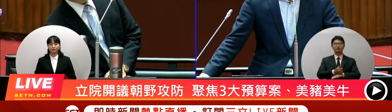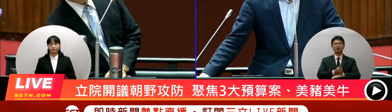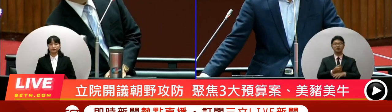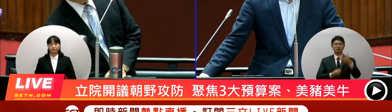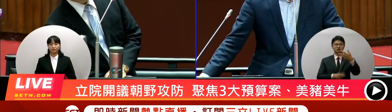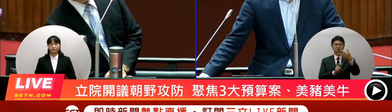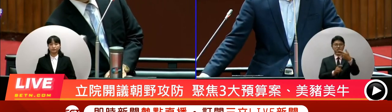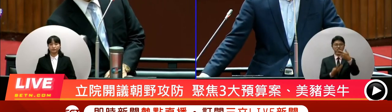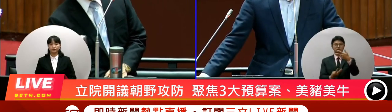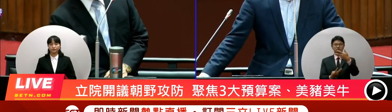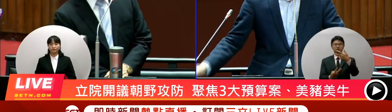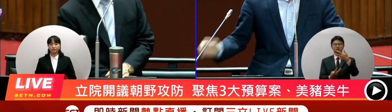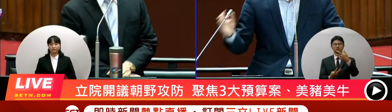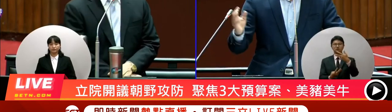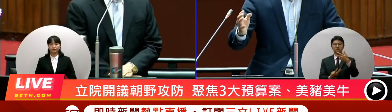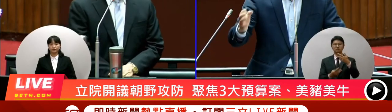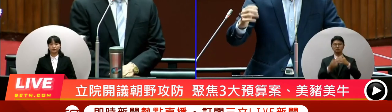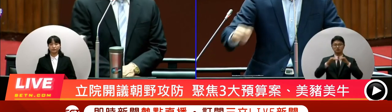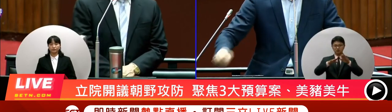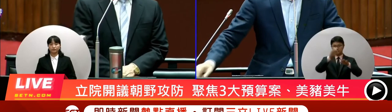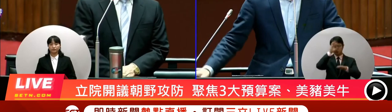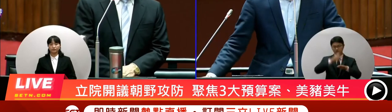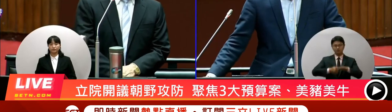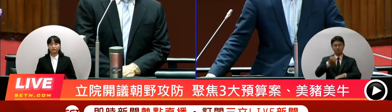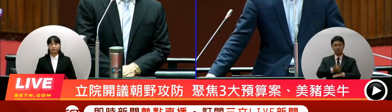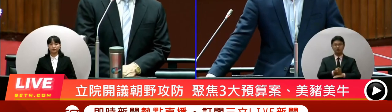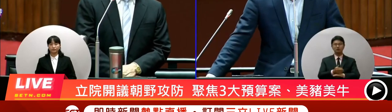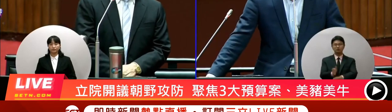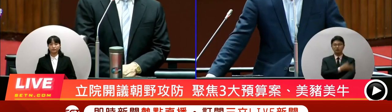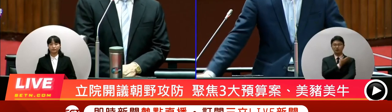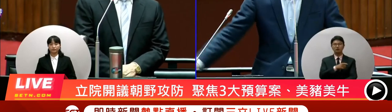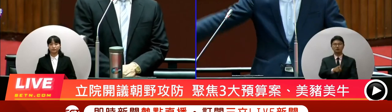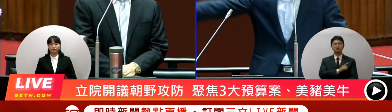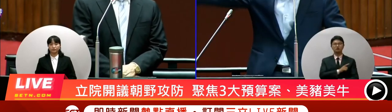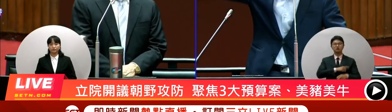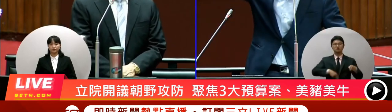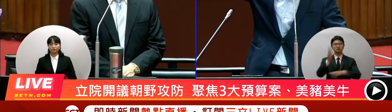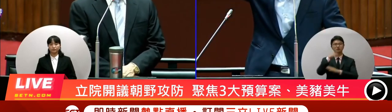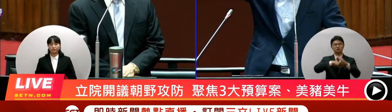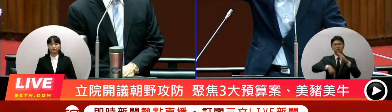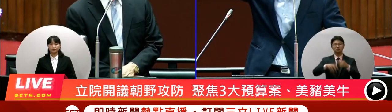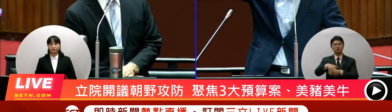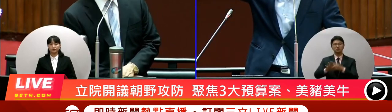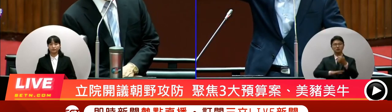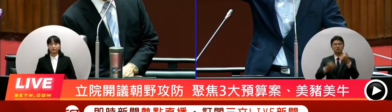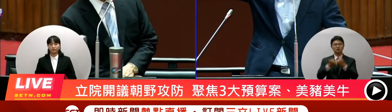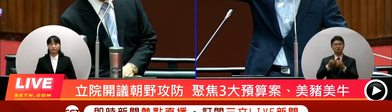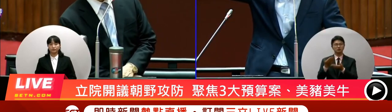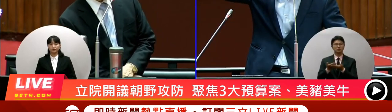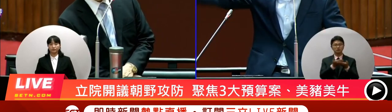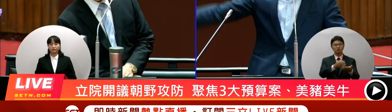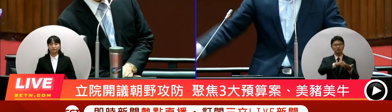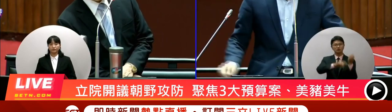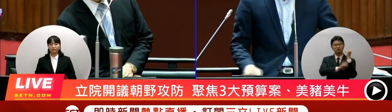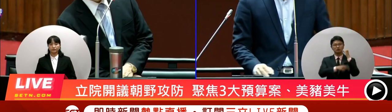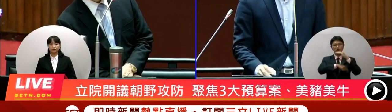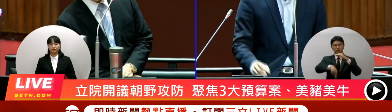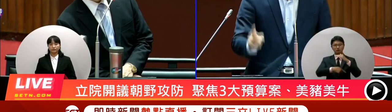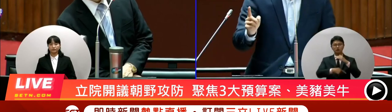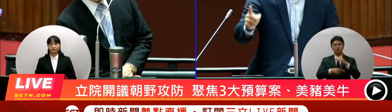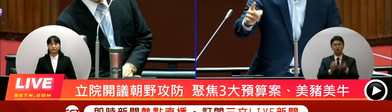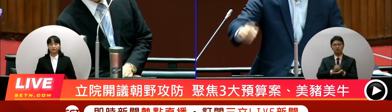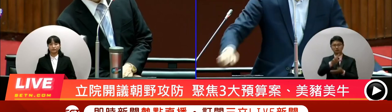7月13号，民进党全面执政，你的行政院农委会送到立法院的书面报告，